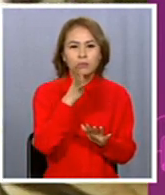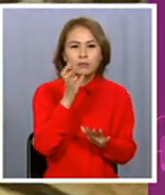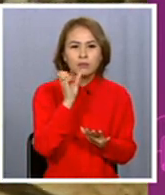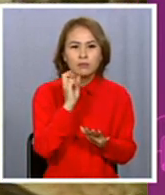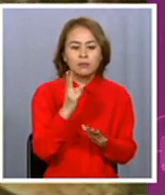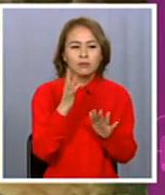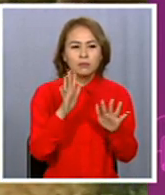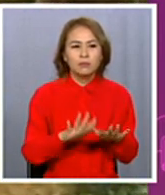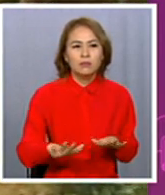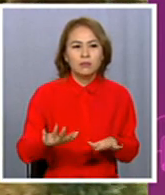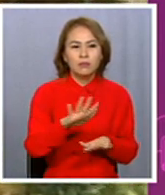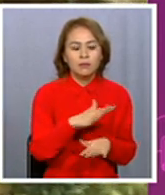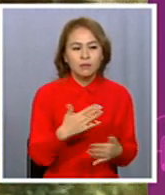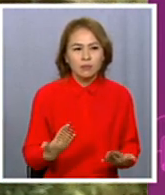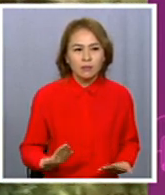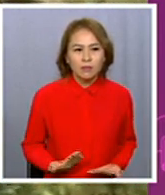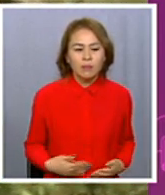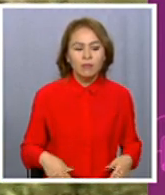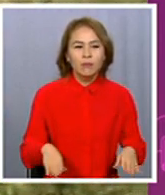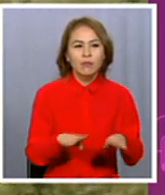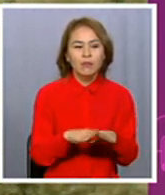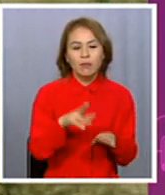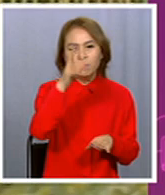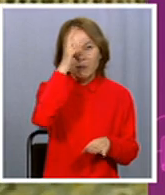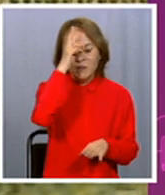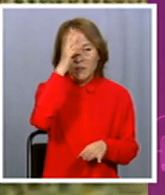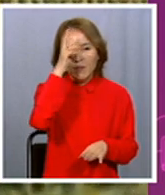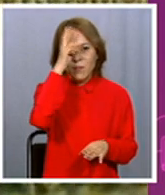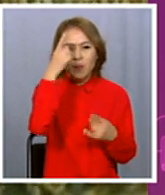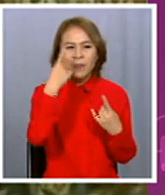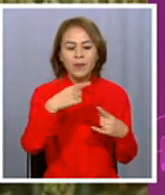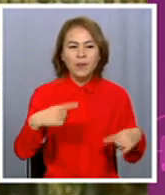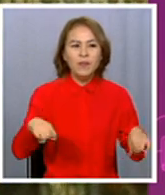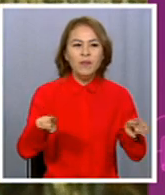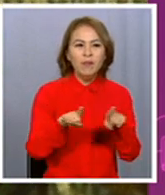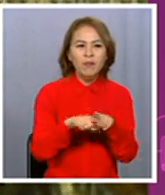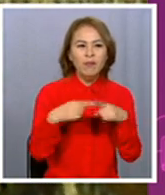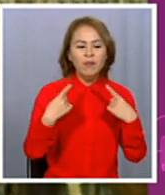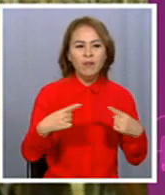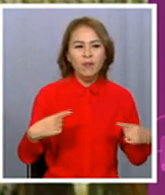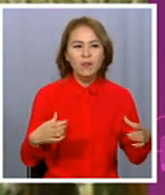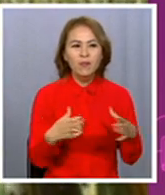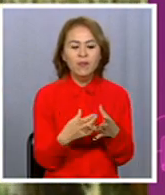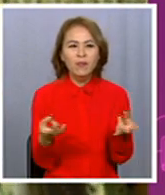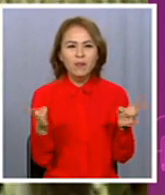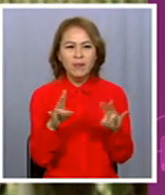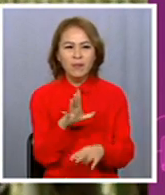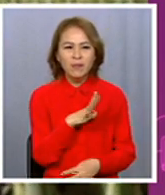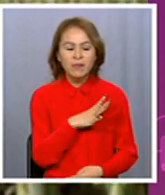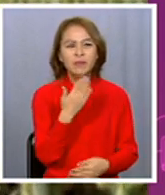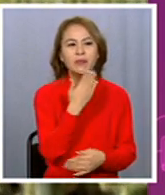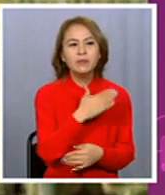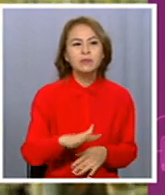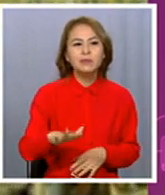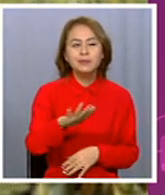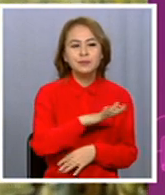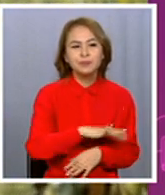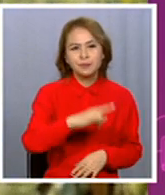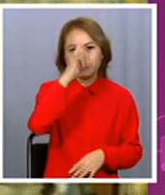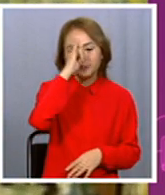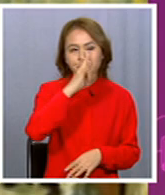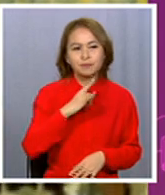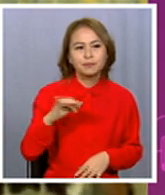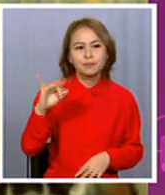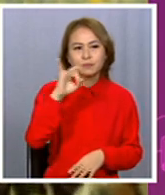болған. Бұл өлкеде түрік, түркеш, қарлық қағанаттарының ізі қалған. Бұл өлке қазақ